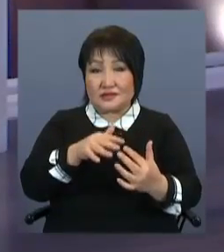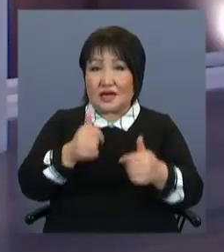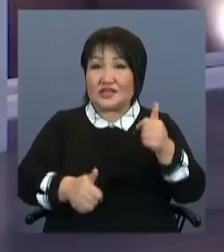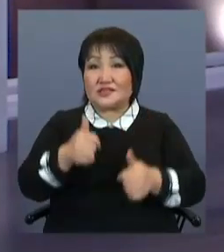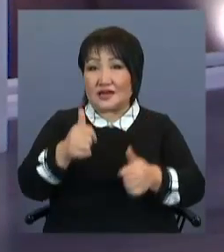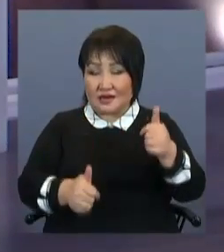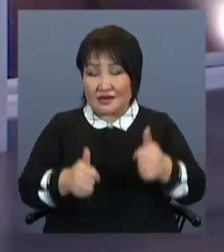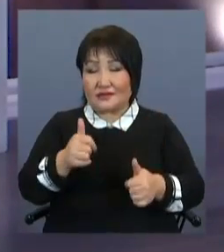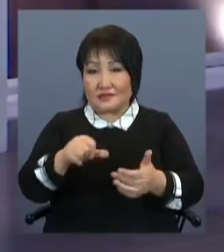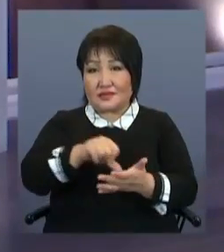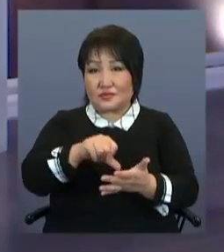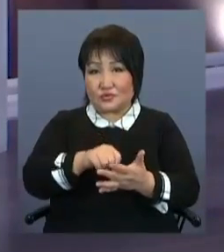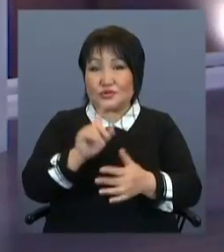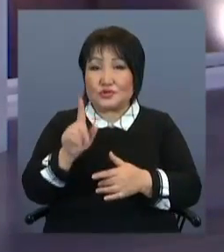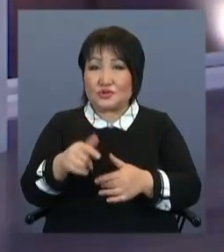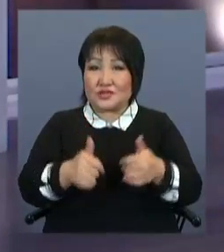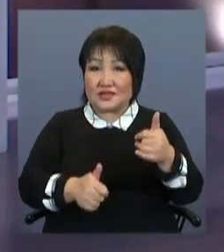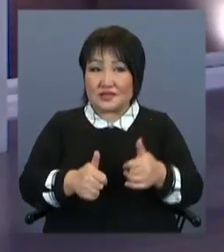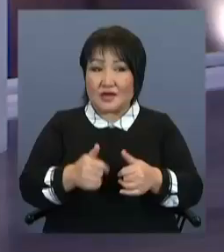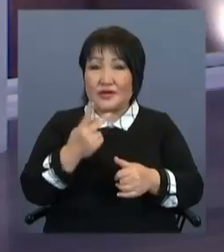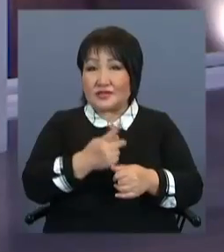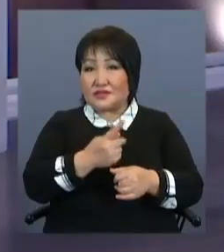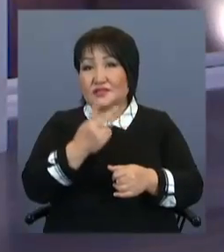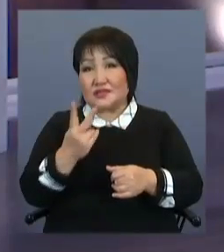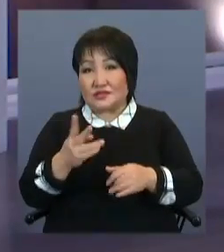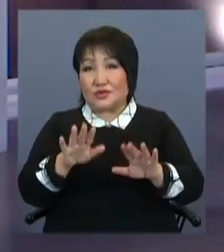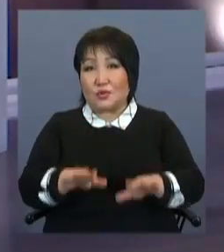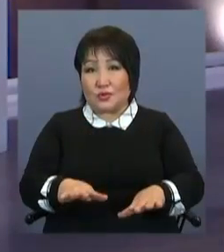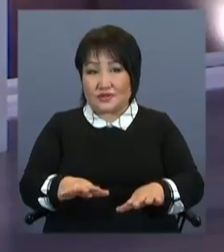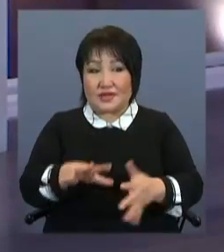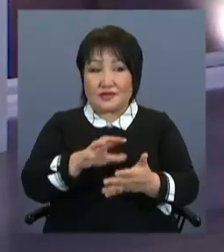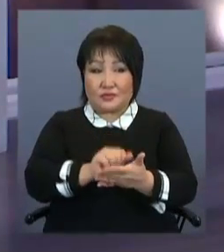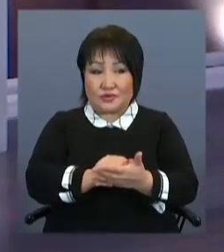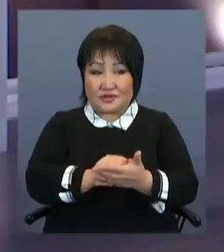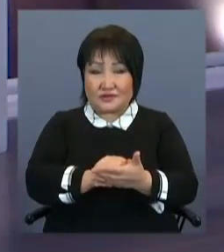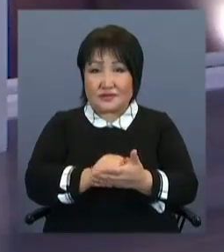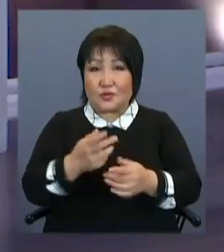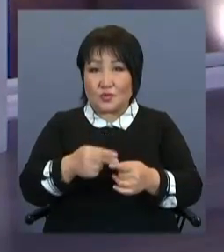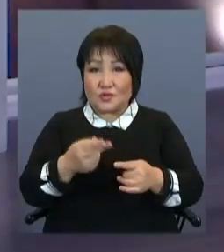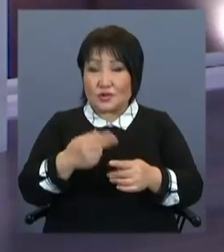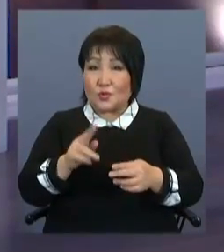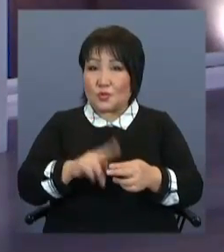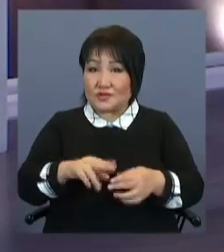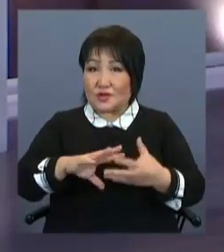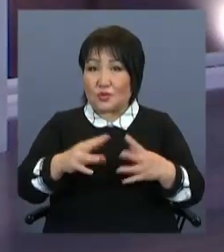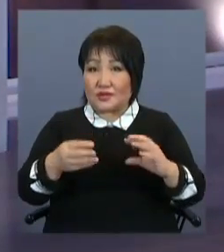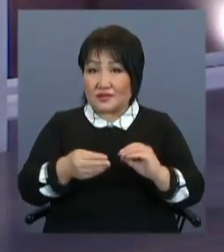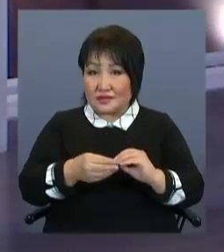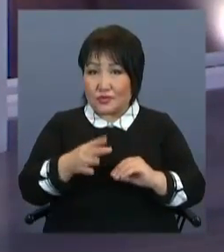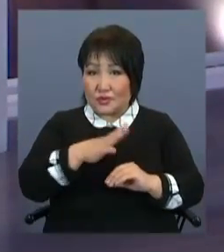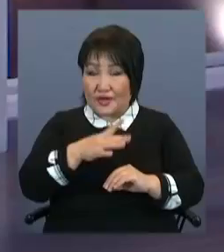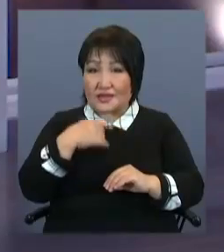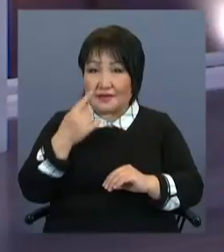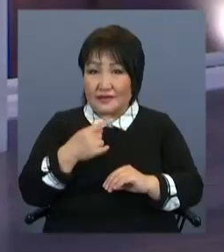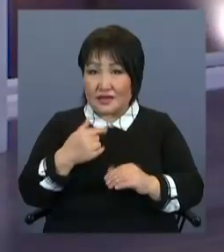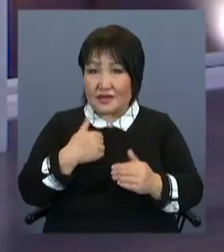Сол жарыстарда бірінші, екінші орын алып отыр. Осы қорытынды келіп айтқанда, біздің қару-жарақтардың қазіргі